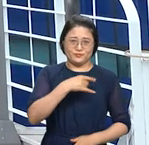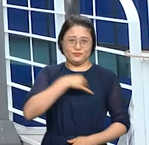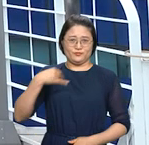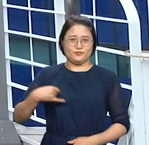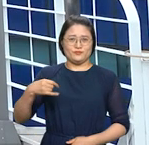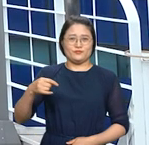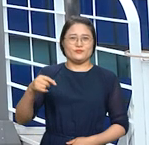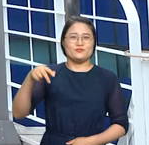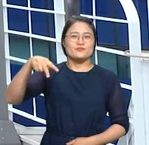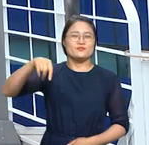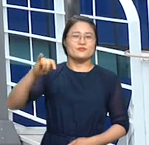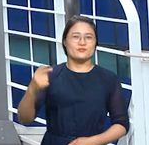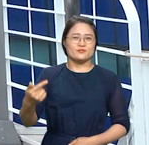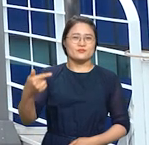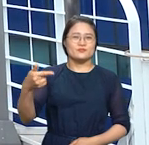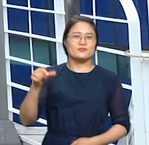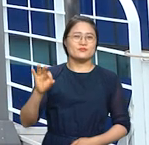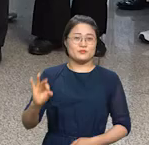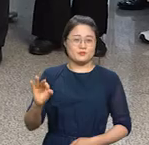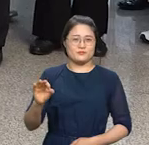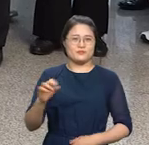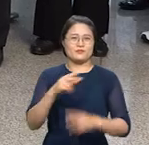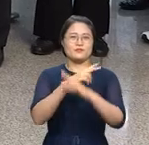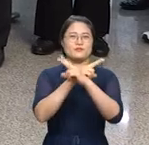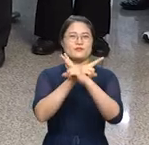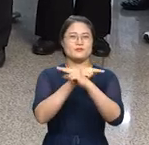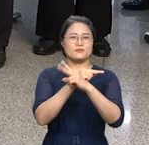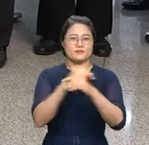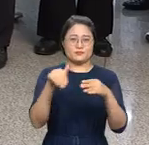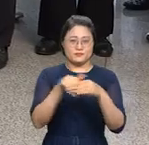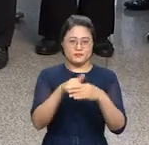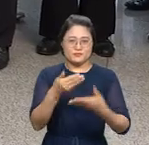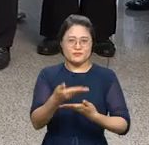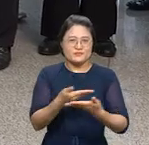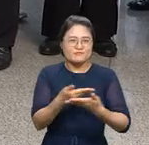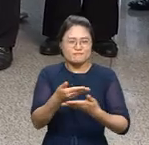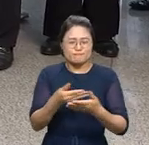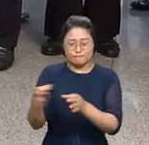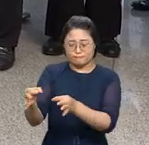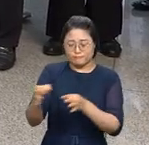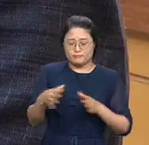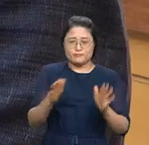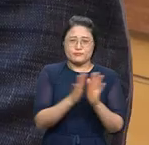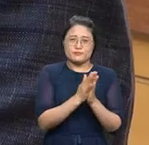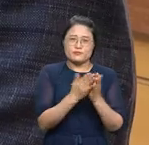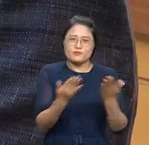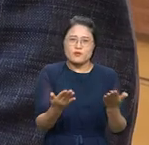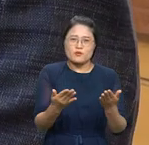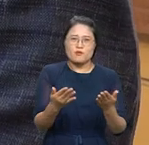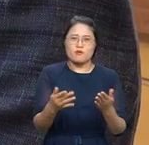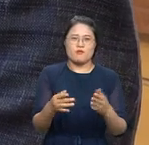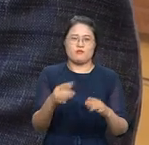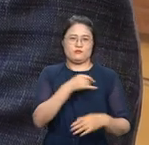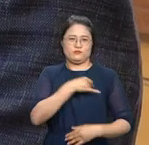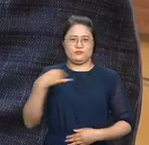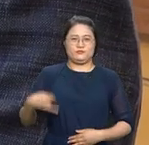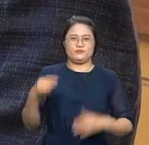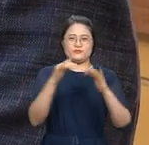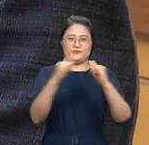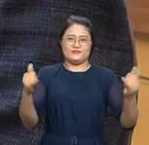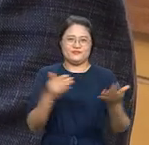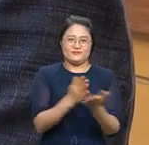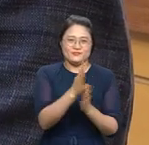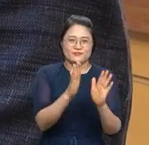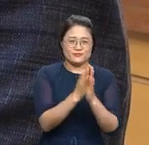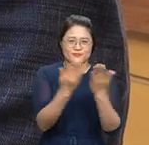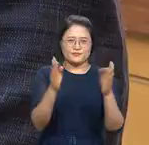의왕시는 국제 자매도시인 중국 후베이성 샌닝시와의 비대면 문화교류로 추진하고 있는 도서 기증사업과 연계한